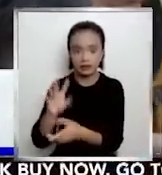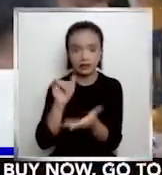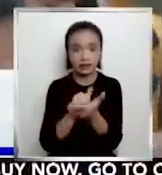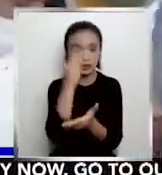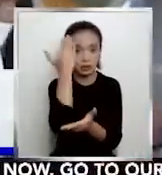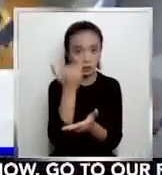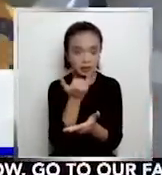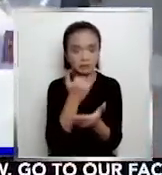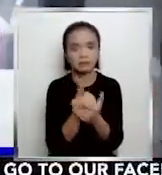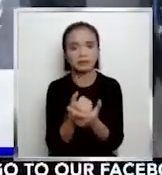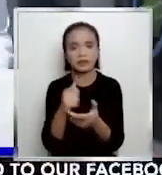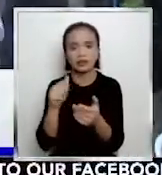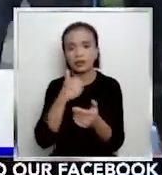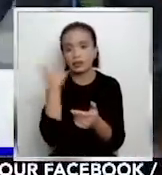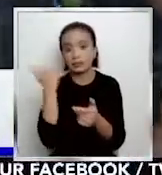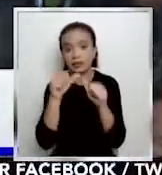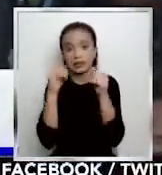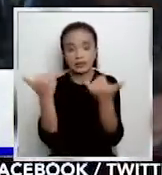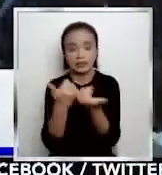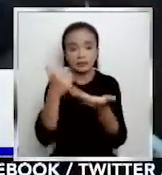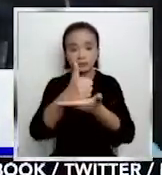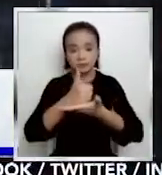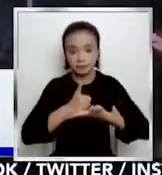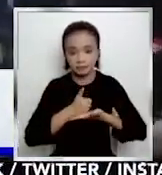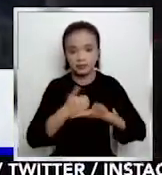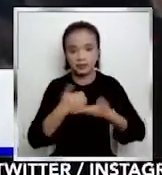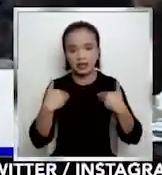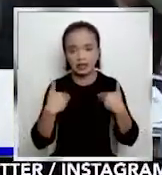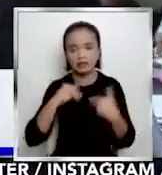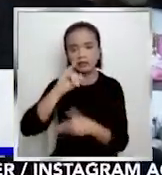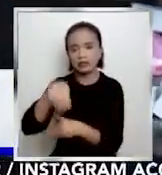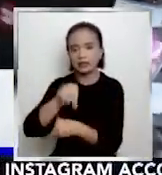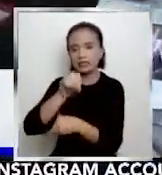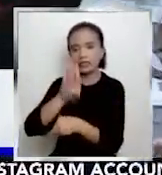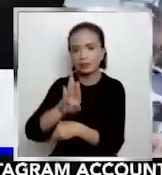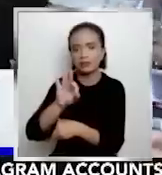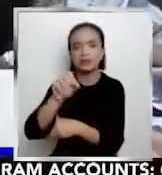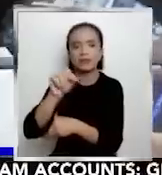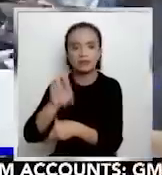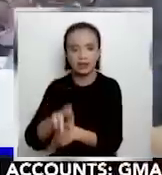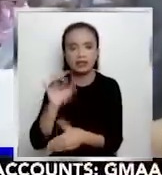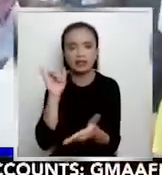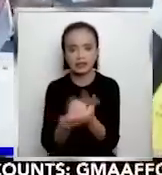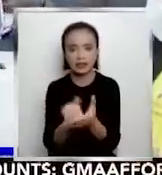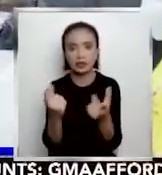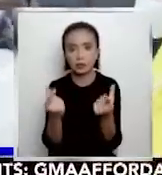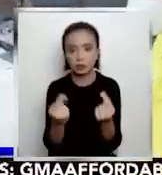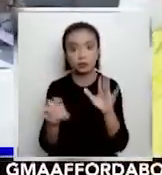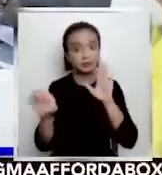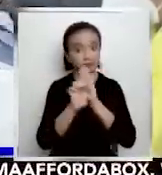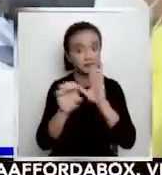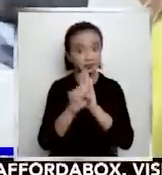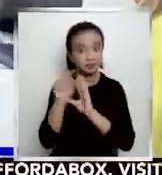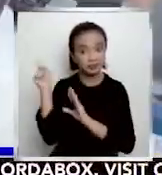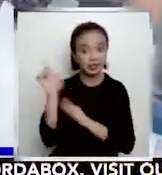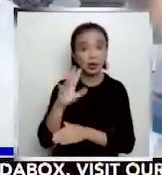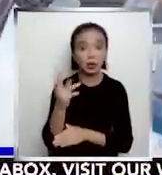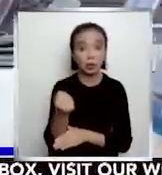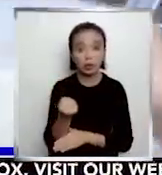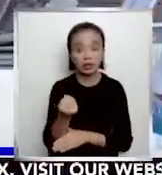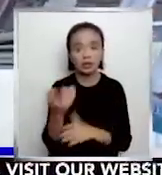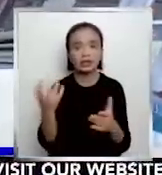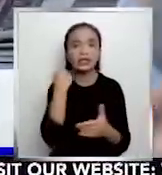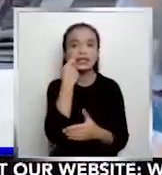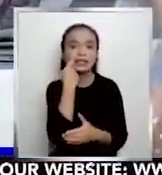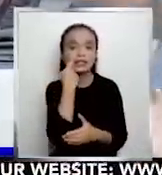ahensya, sunod-sunod na mga job fair ang isinasagawa nila. Tulad nito, nagkinanap kanina sa Camp Crame kung